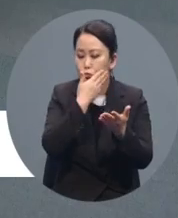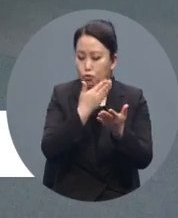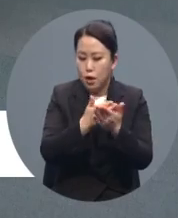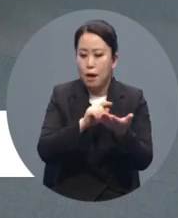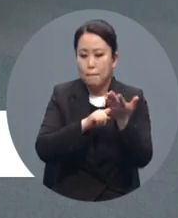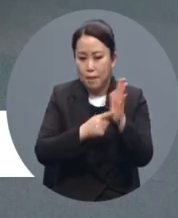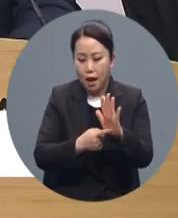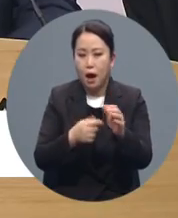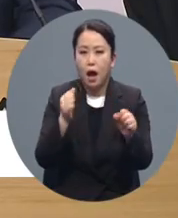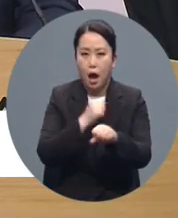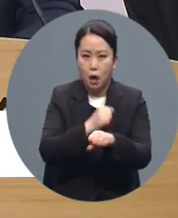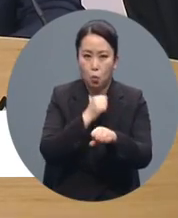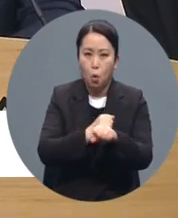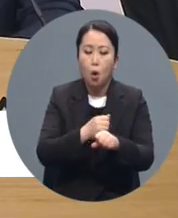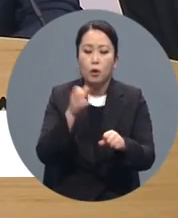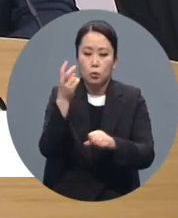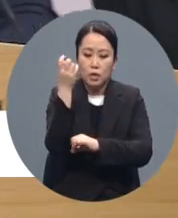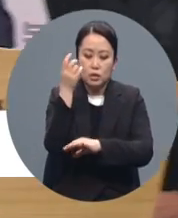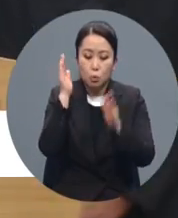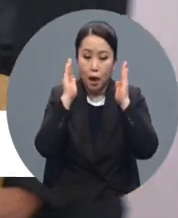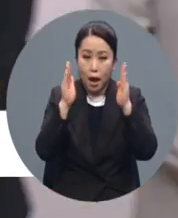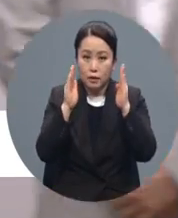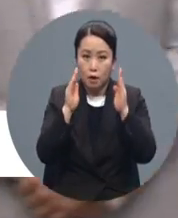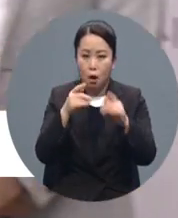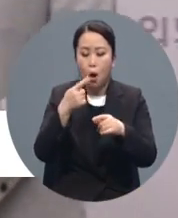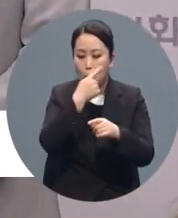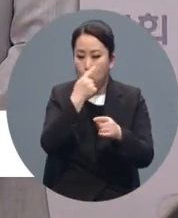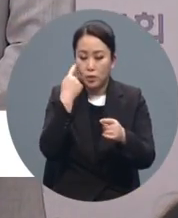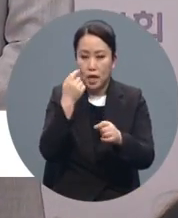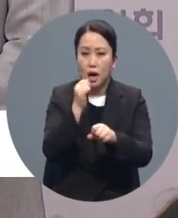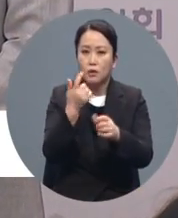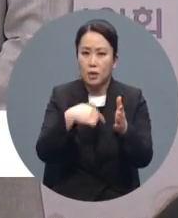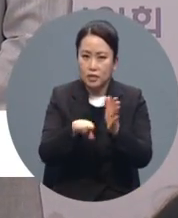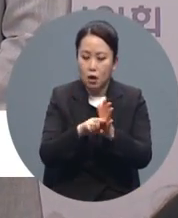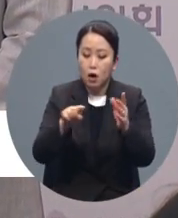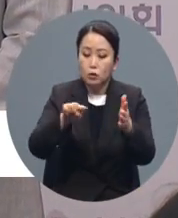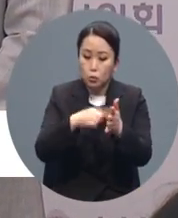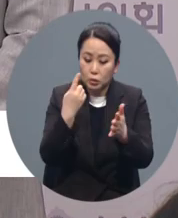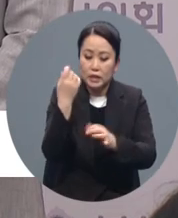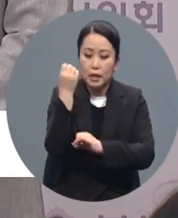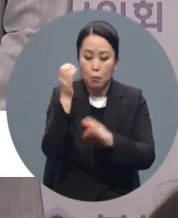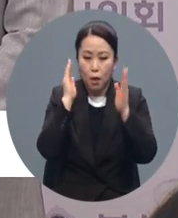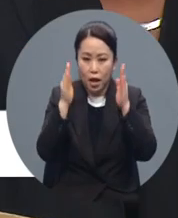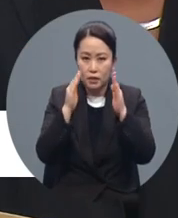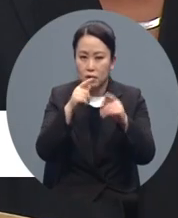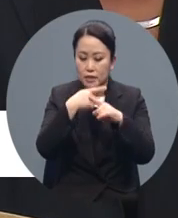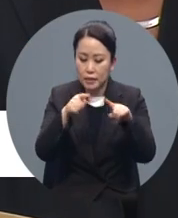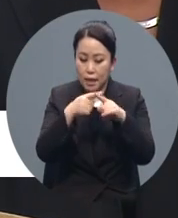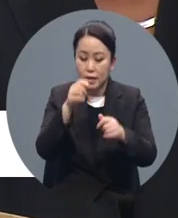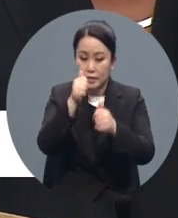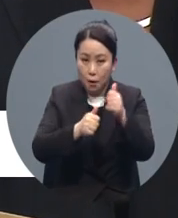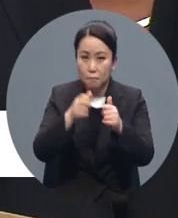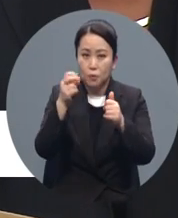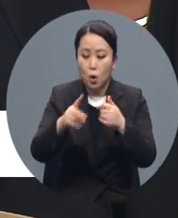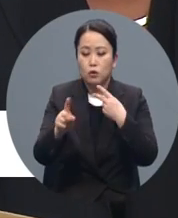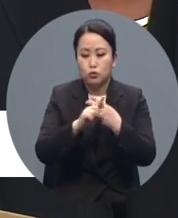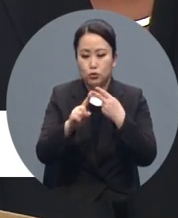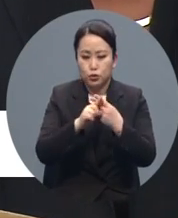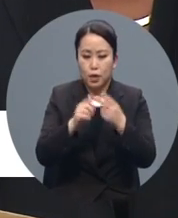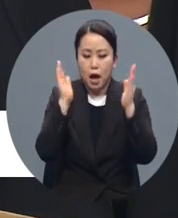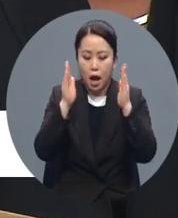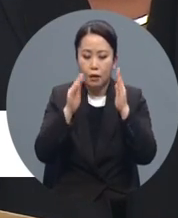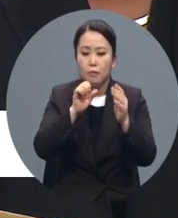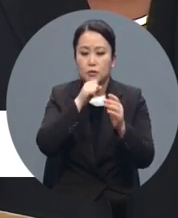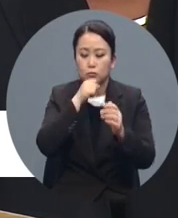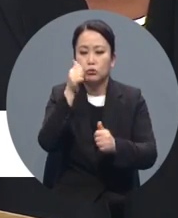위해 학력평가연구원을 신설하며 초등 기본학력 진단평가와 중등 학업성취도 평가를